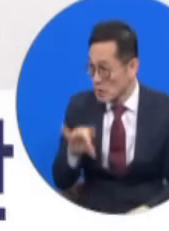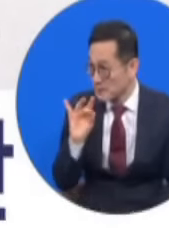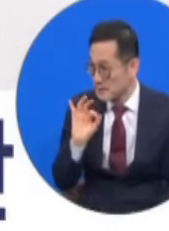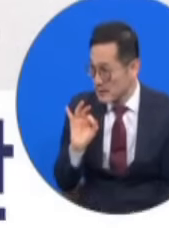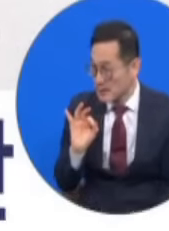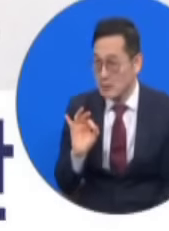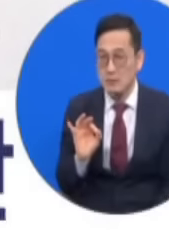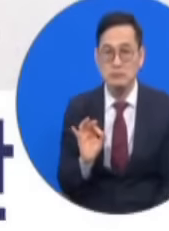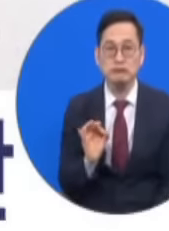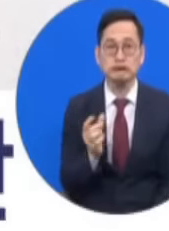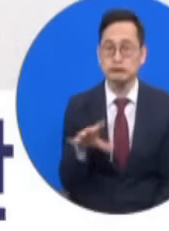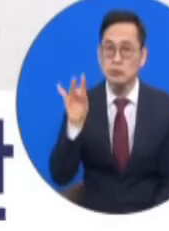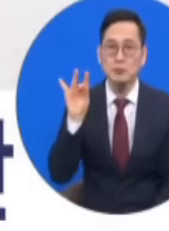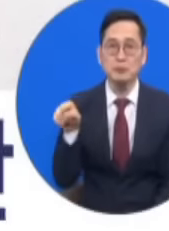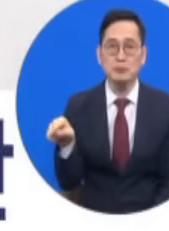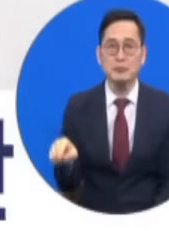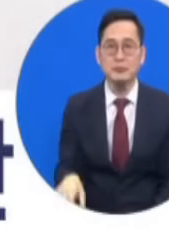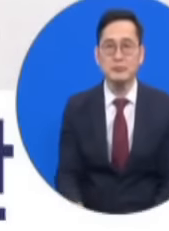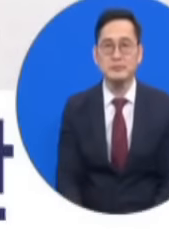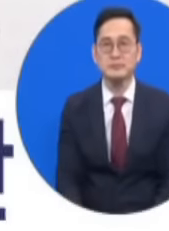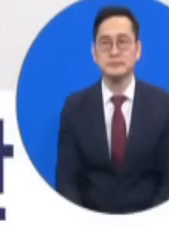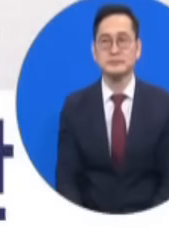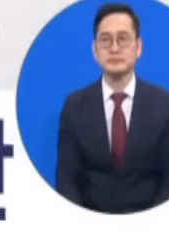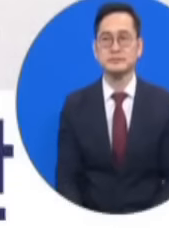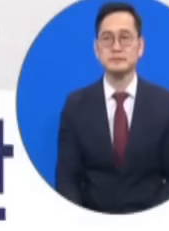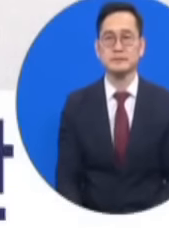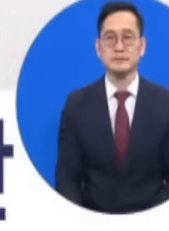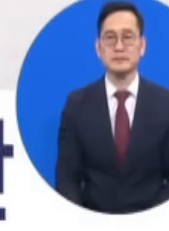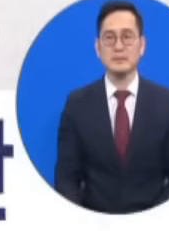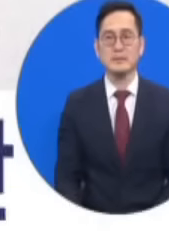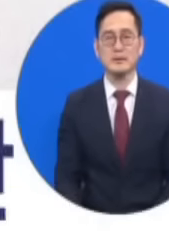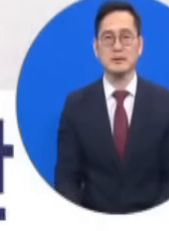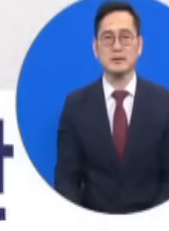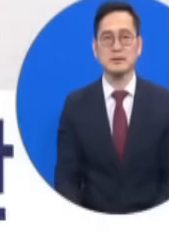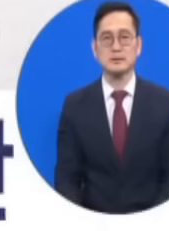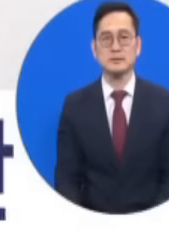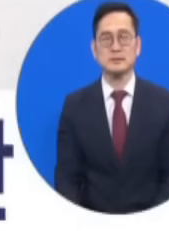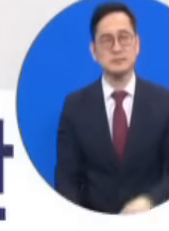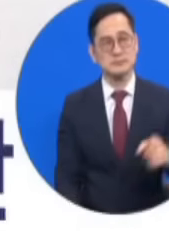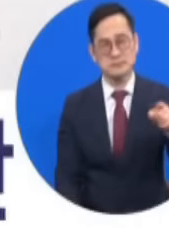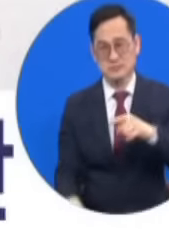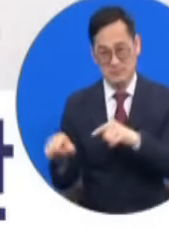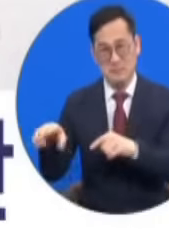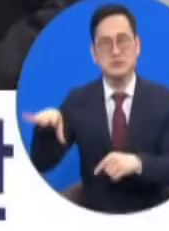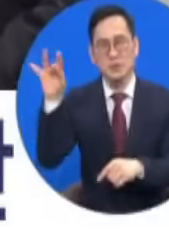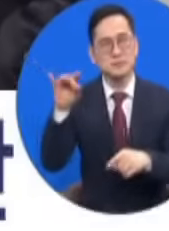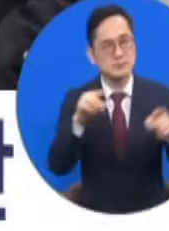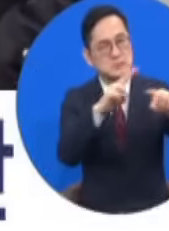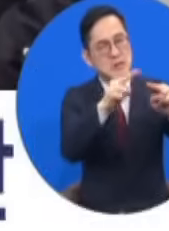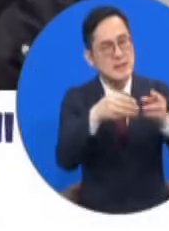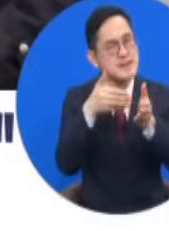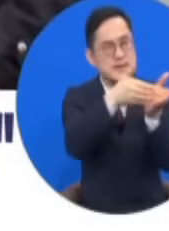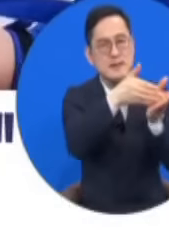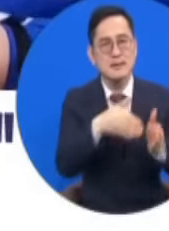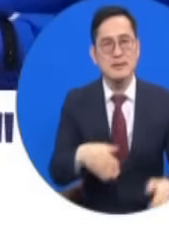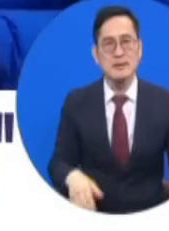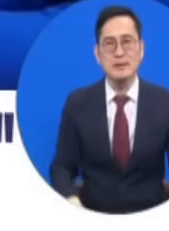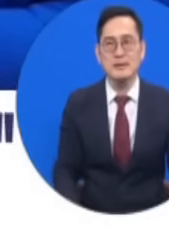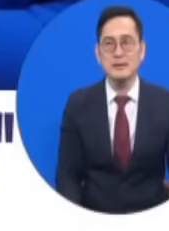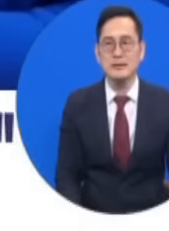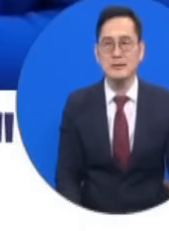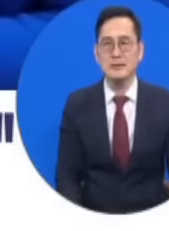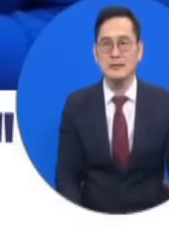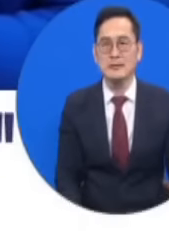네. 벗어난 경우에 거기에 이제 반대하는 그런 성명이 있었죠. 이번에도 네. 사퇴 요구가 나왔어요. 그렇죠. 그런데 뭐 사퇴